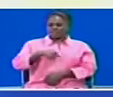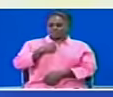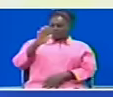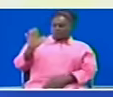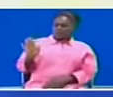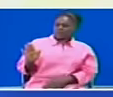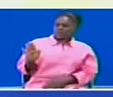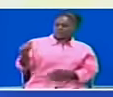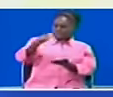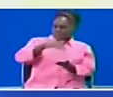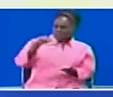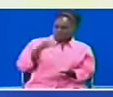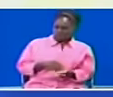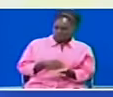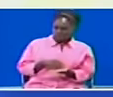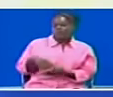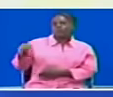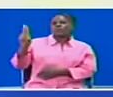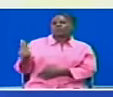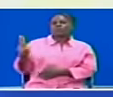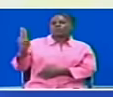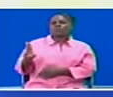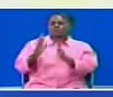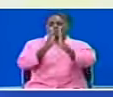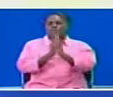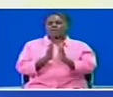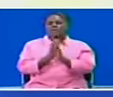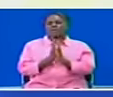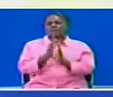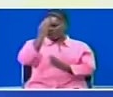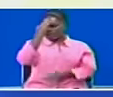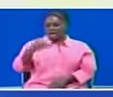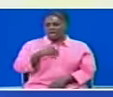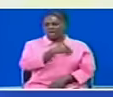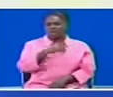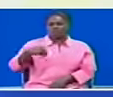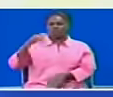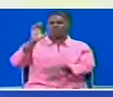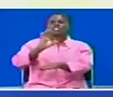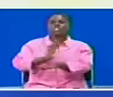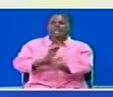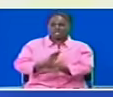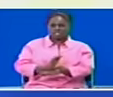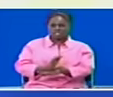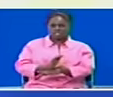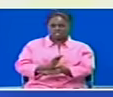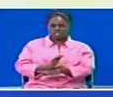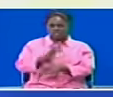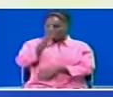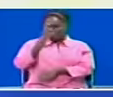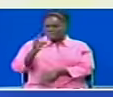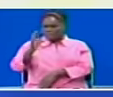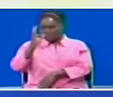Rais eneo la Kati, Rais Kenyatta alihudhuria misa katika kanisa Katoliki la Our Lady of Consolata Cathedral mjini